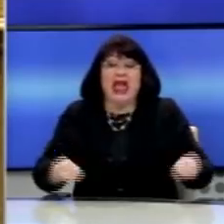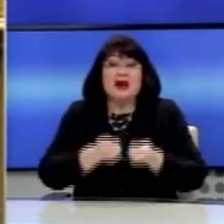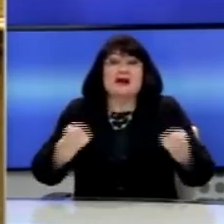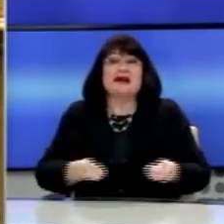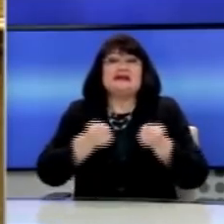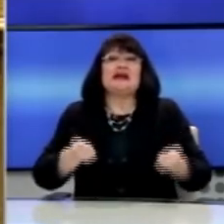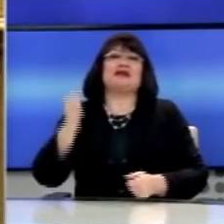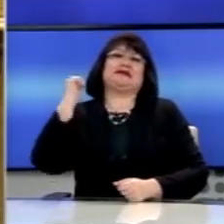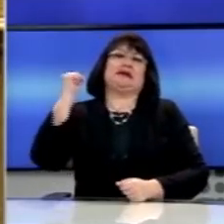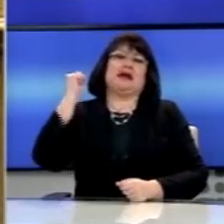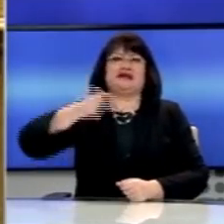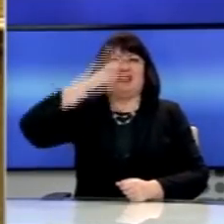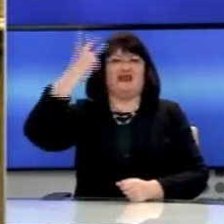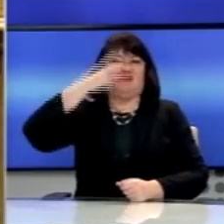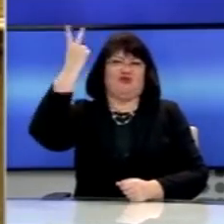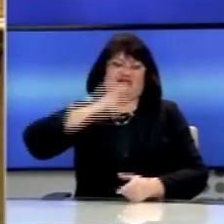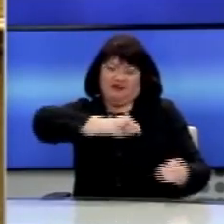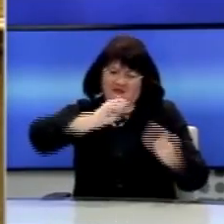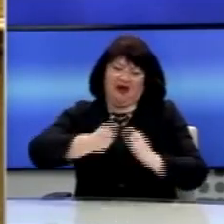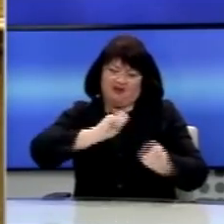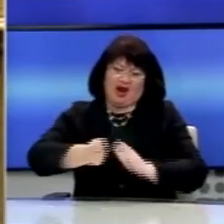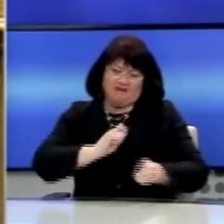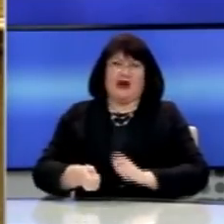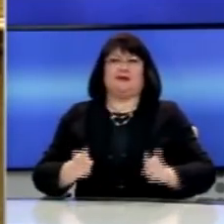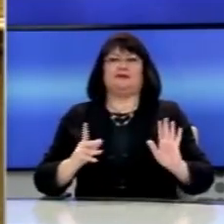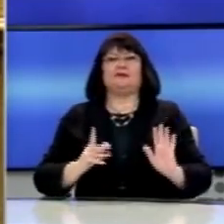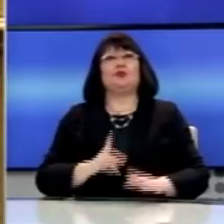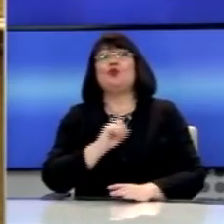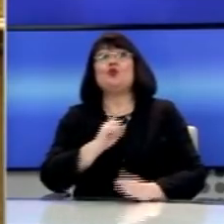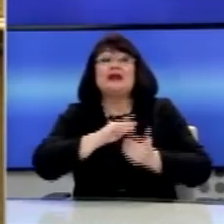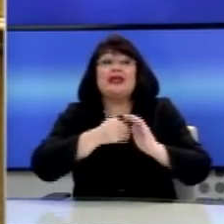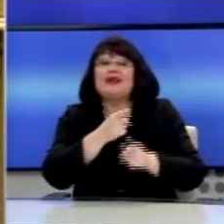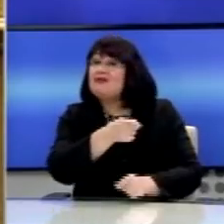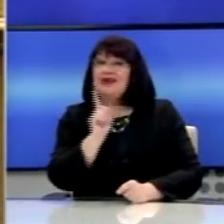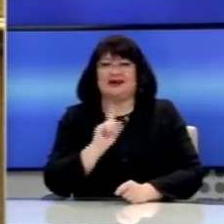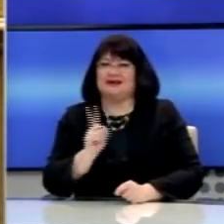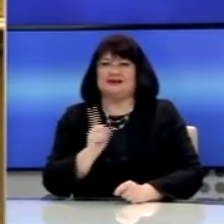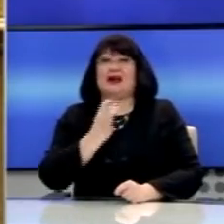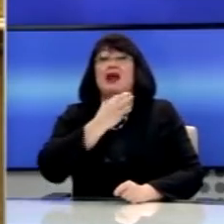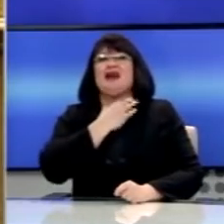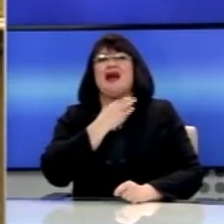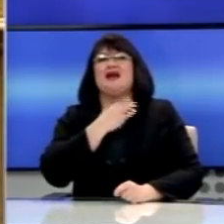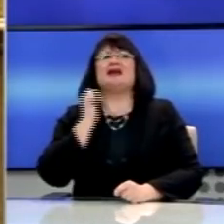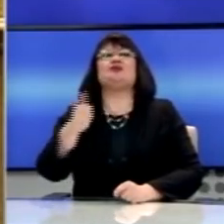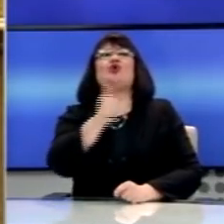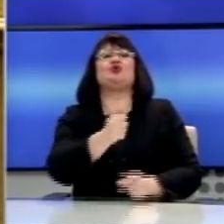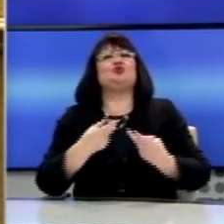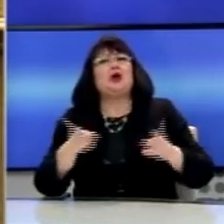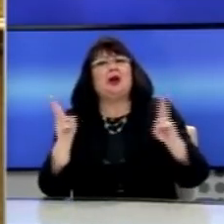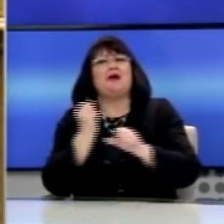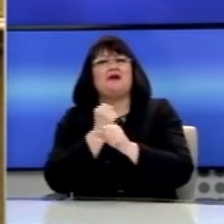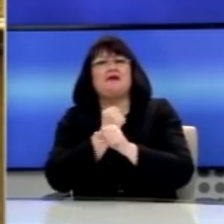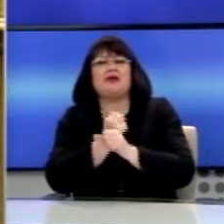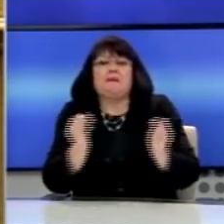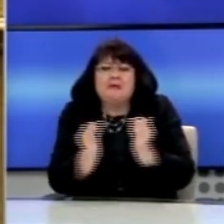εργασιακά, συνδικαλιστικά δικαιώματα. Ούτε φυσικά κριτήριό σας είναι οι ανάγκες των αυτοαπασχολουμένων,